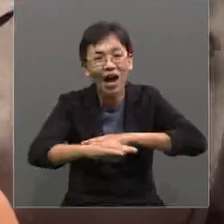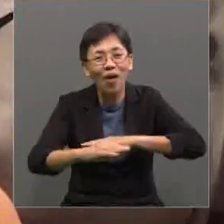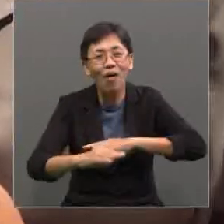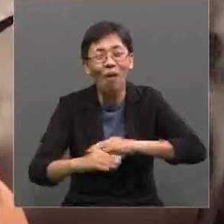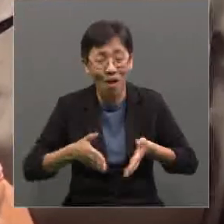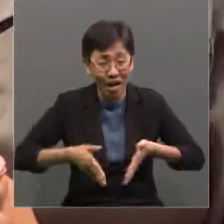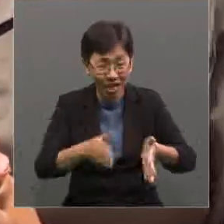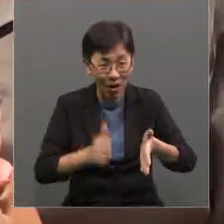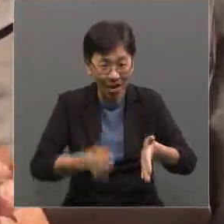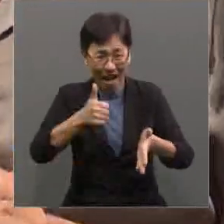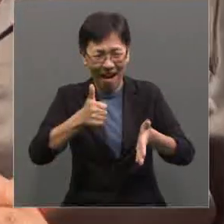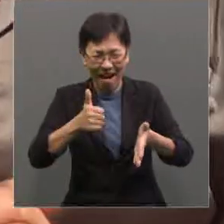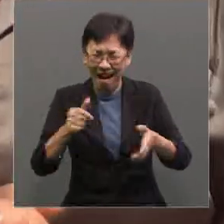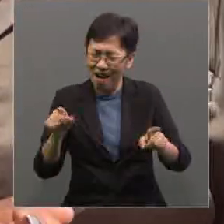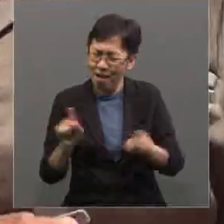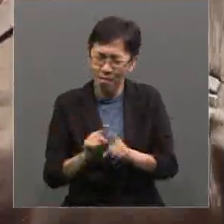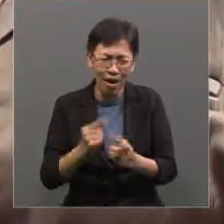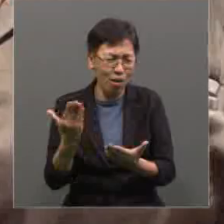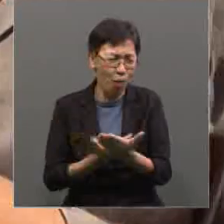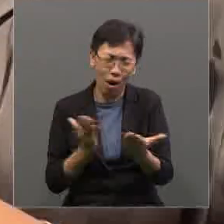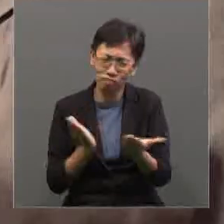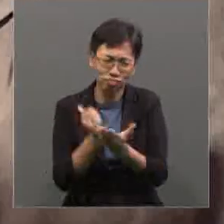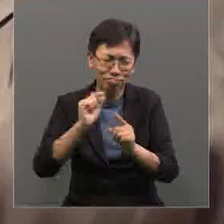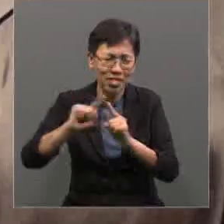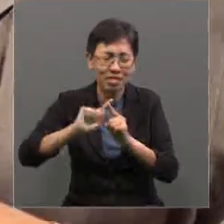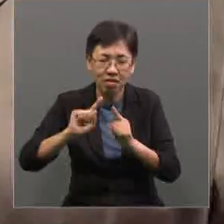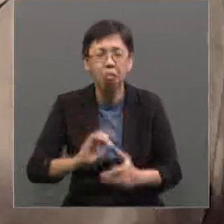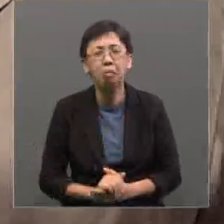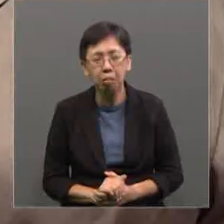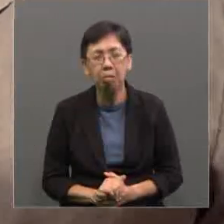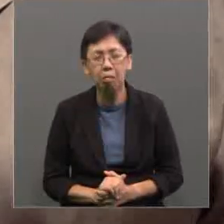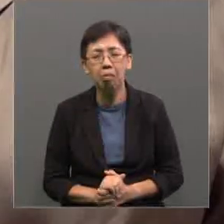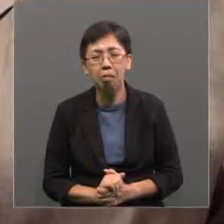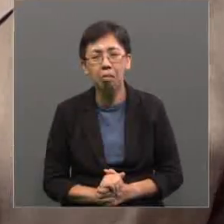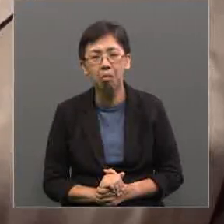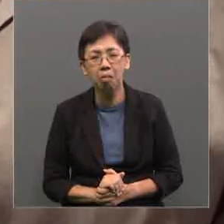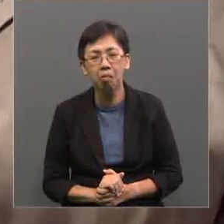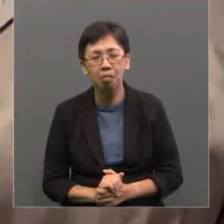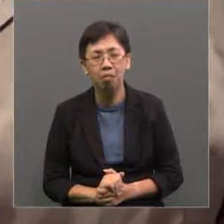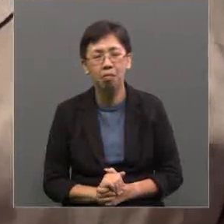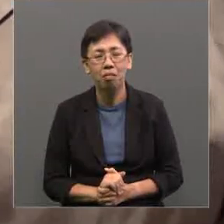ถูกรางวัลที่หนึ่งอะค่ะ เพราะว่าบางทีเวลาคนเราเจ็บป่วยมันก็ไปถึงได้เร็วอย่าง